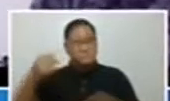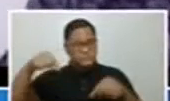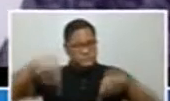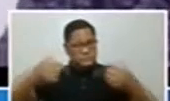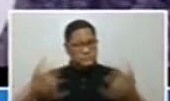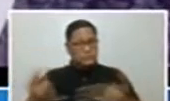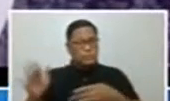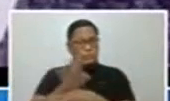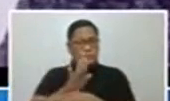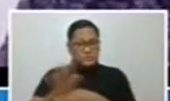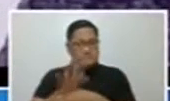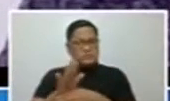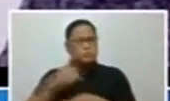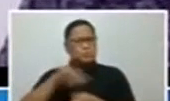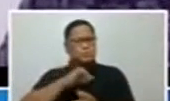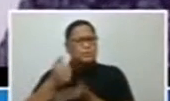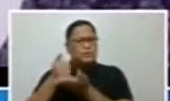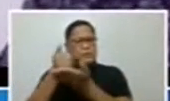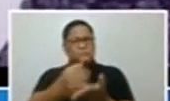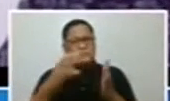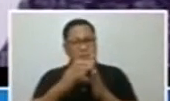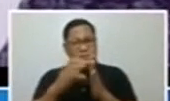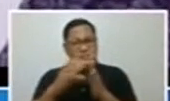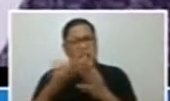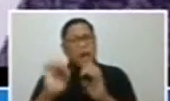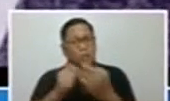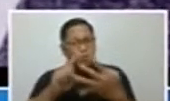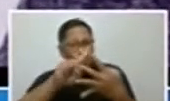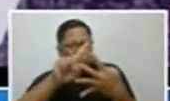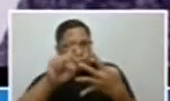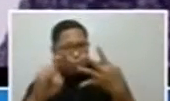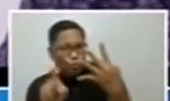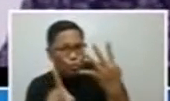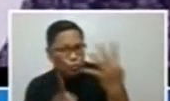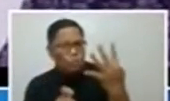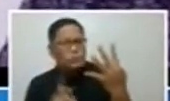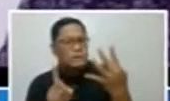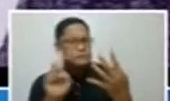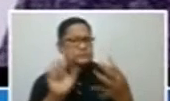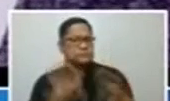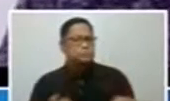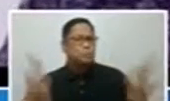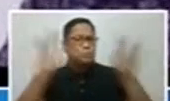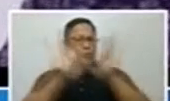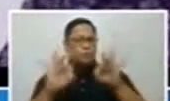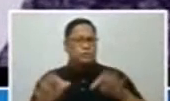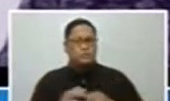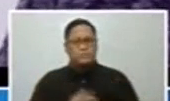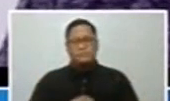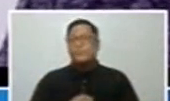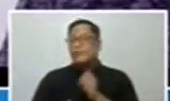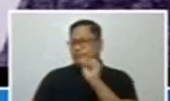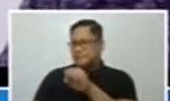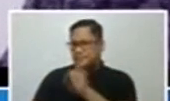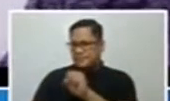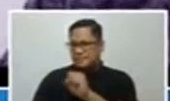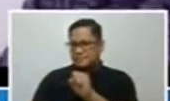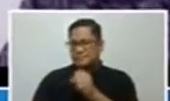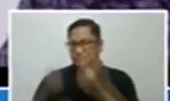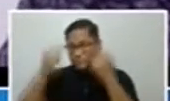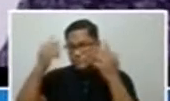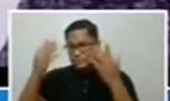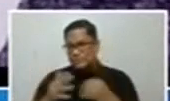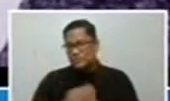galing sa Cebu. Hindi makapigil. Doon yun sa quarantine facilities ng barangay ng Tinitian sa